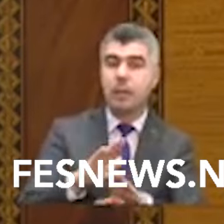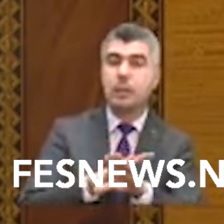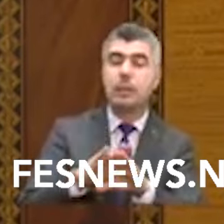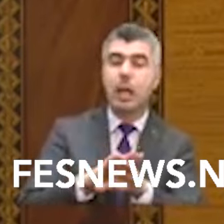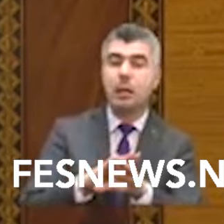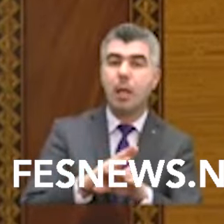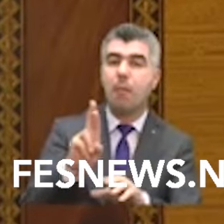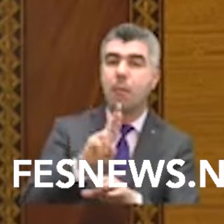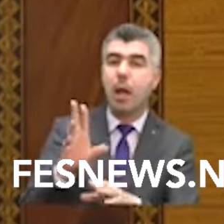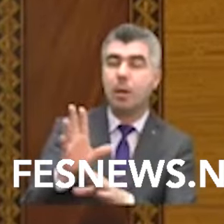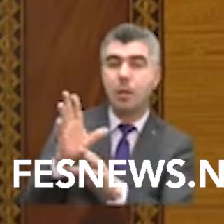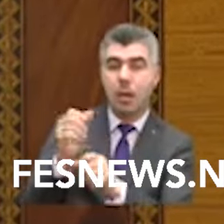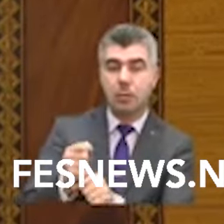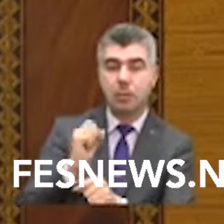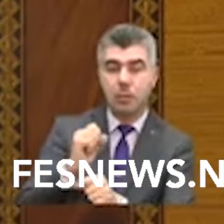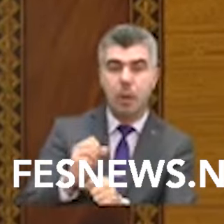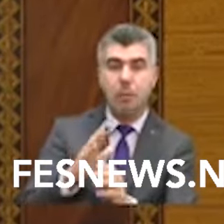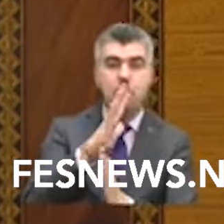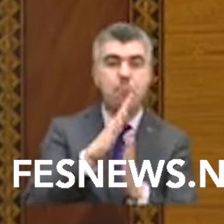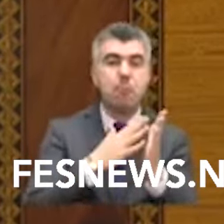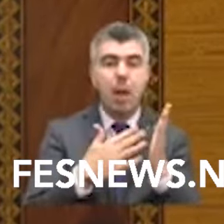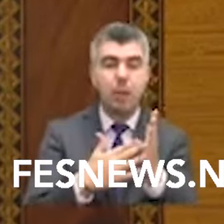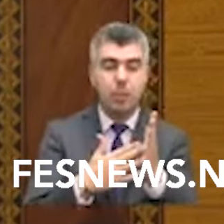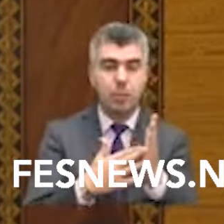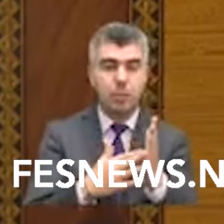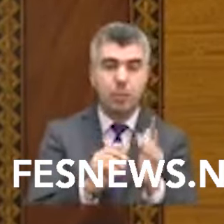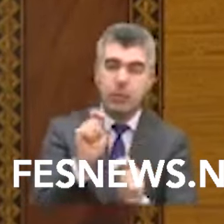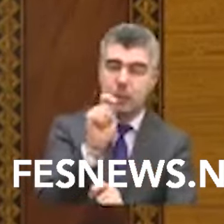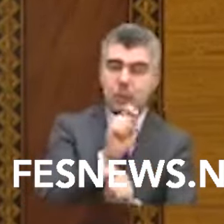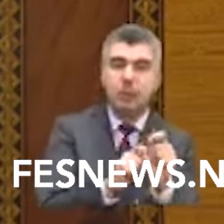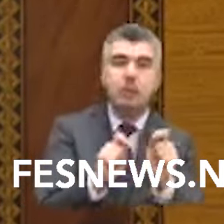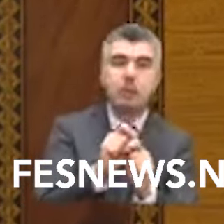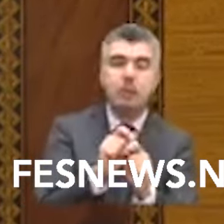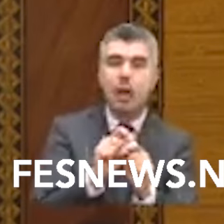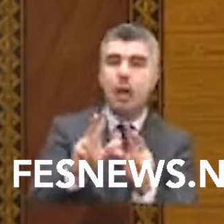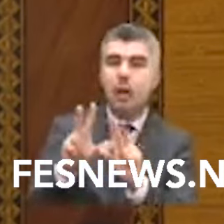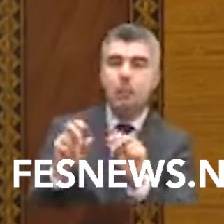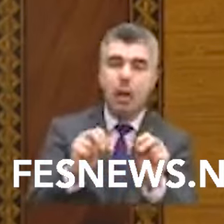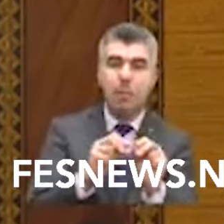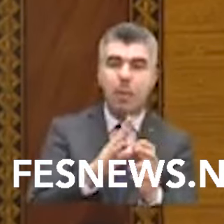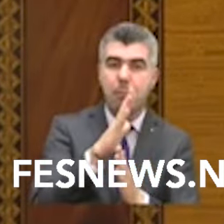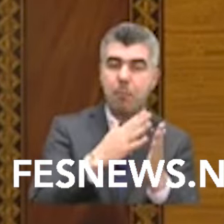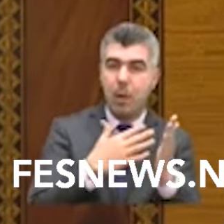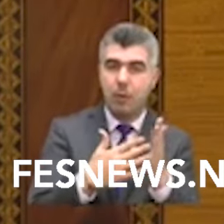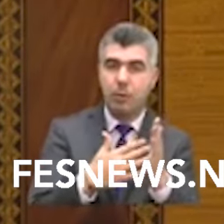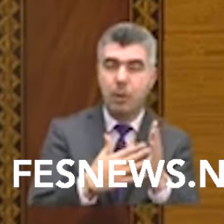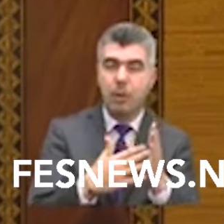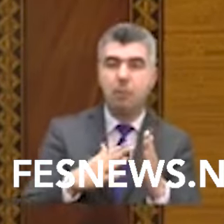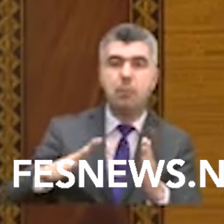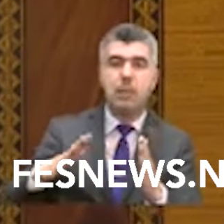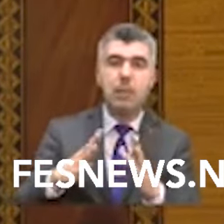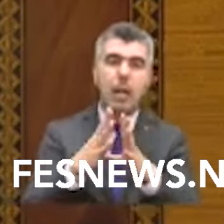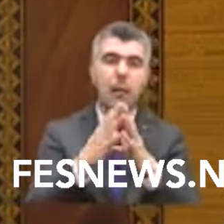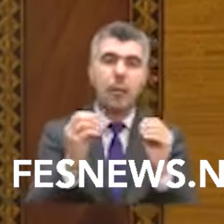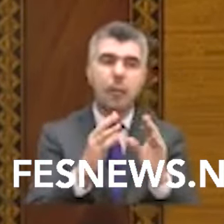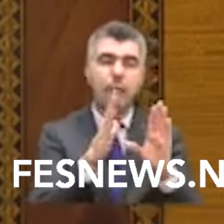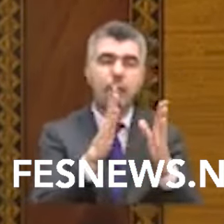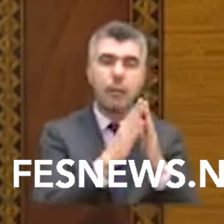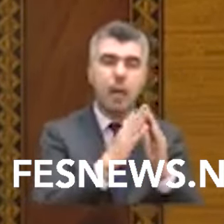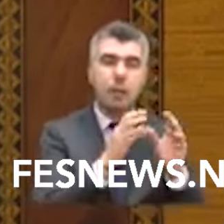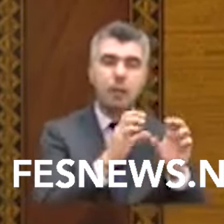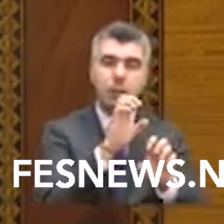ديال سيدنا تعملت برامج كبيرة على غرار برنامج مدن بدون صفيح، وبرنامج